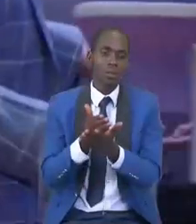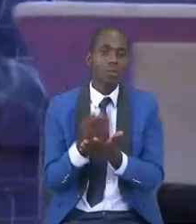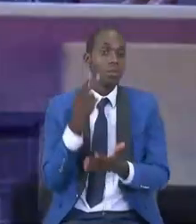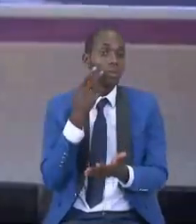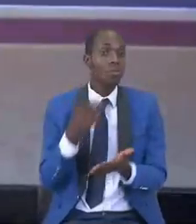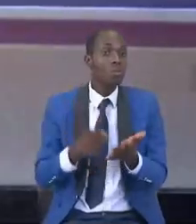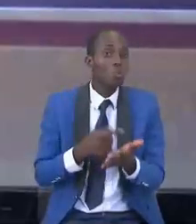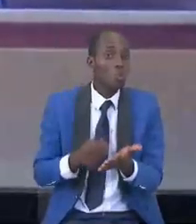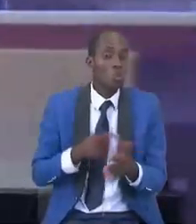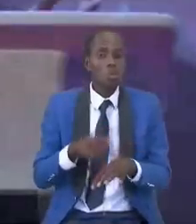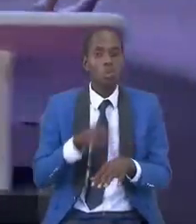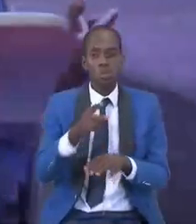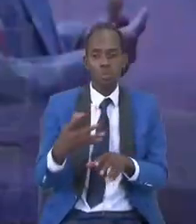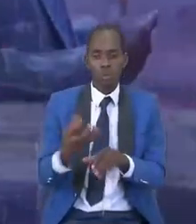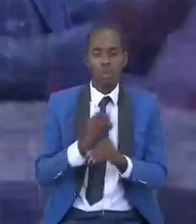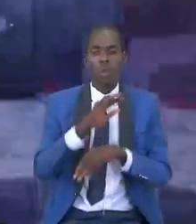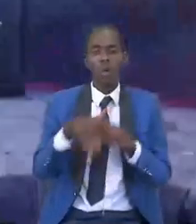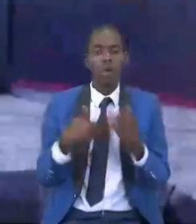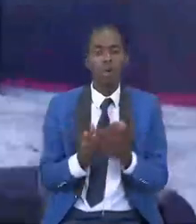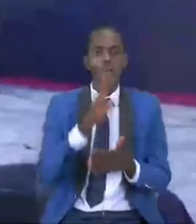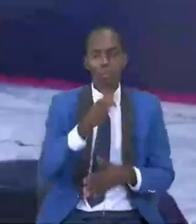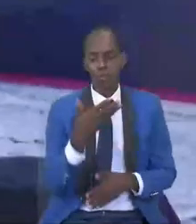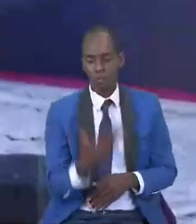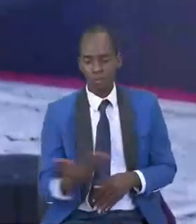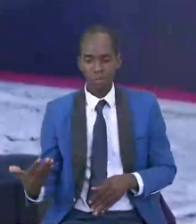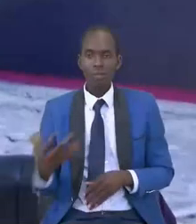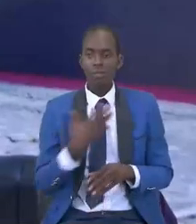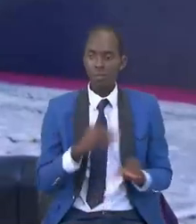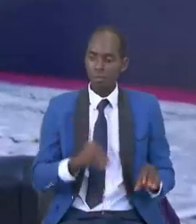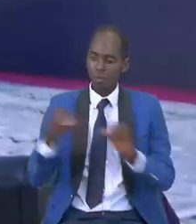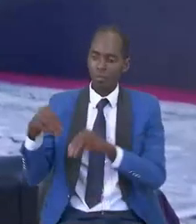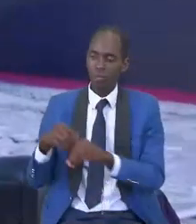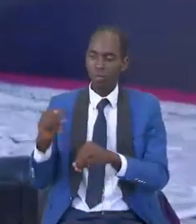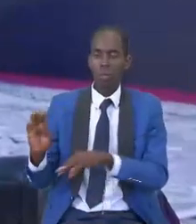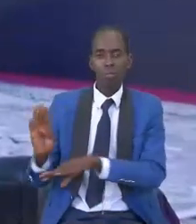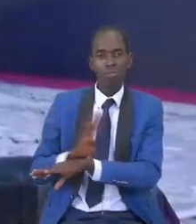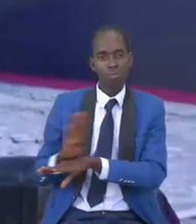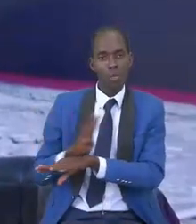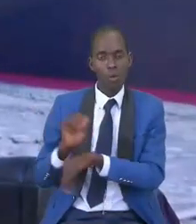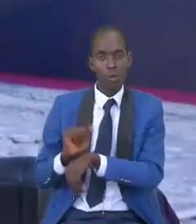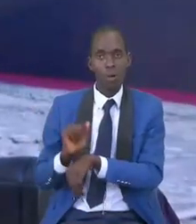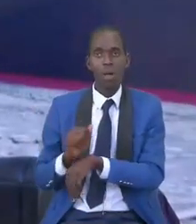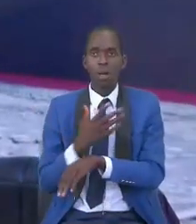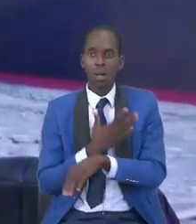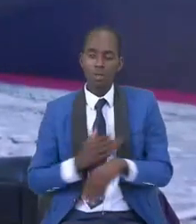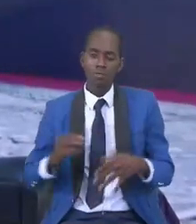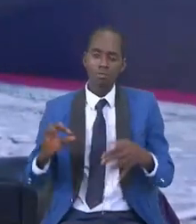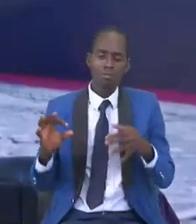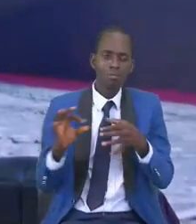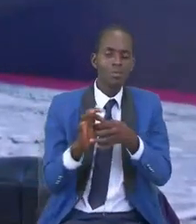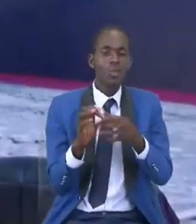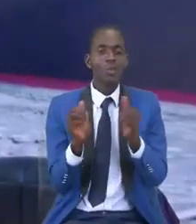dans ce navire. Parfois, quand vous voyez vos ressources, vous mettez ça dans les affaires. Et